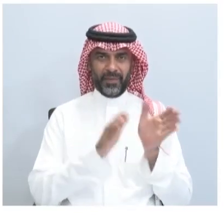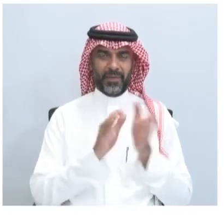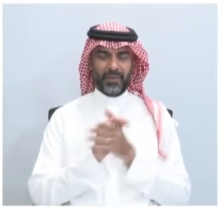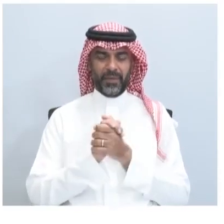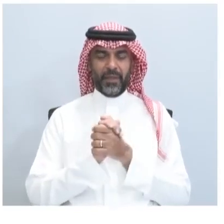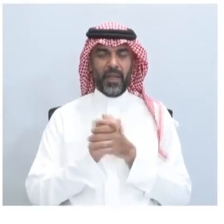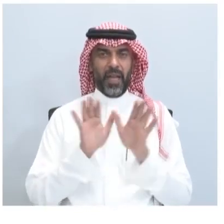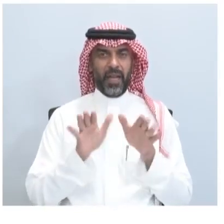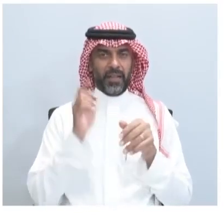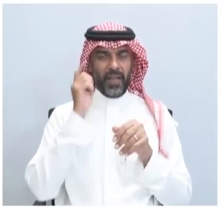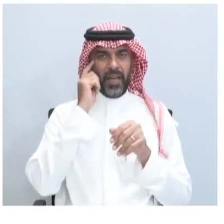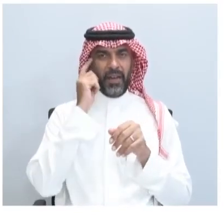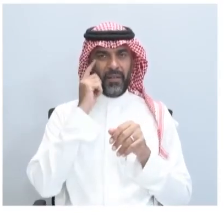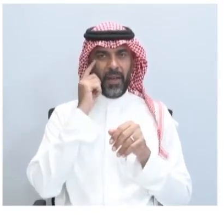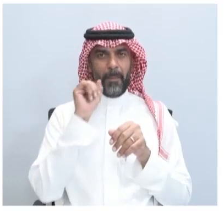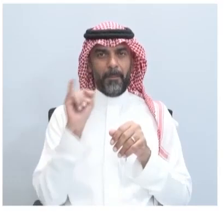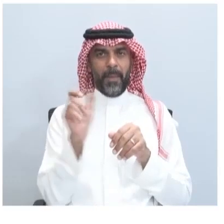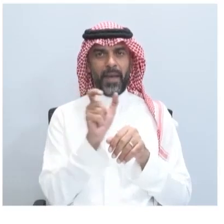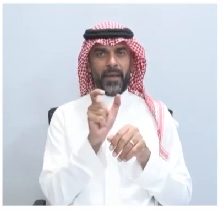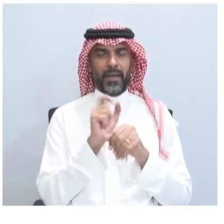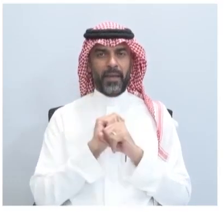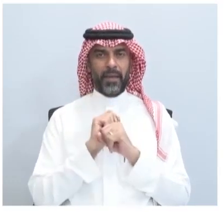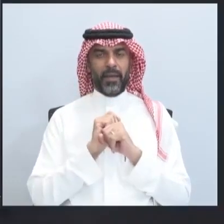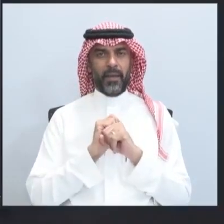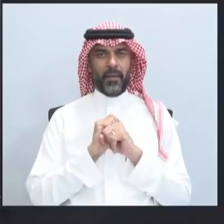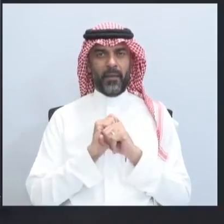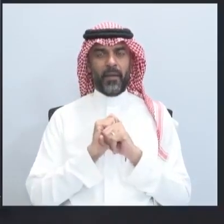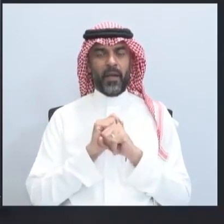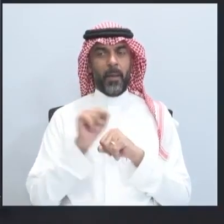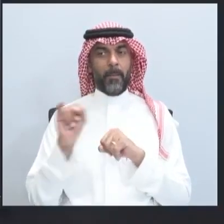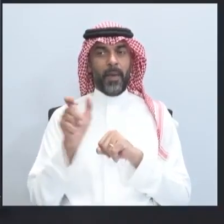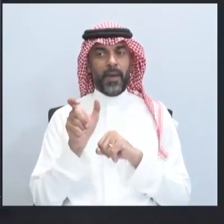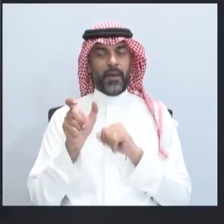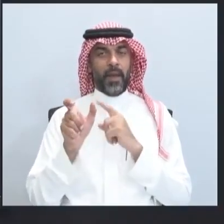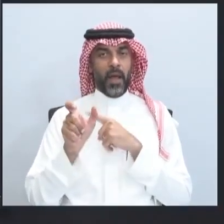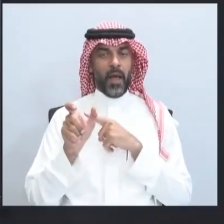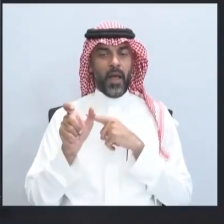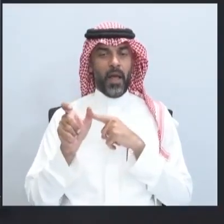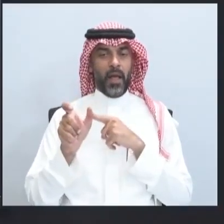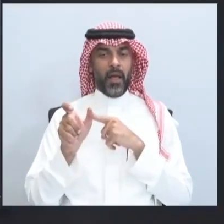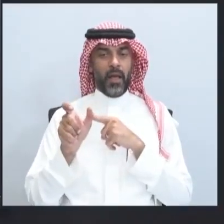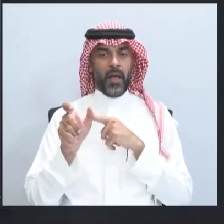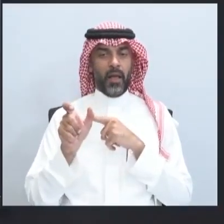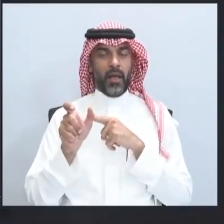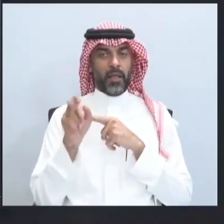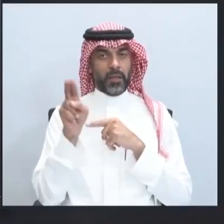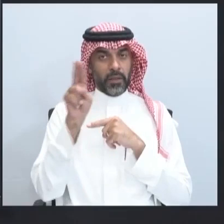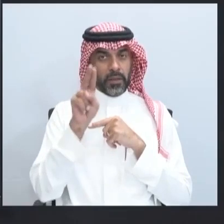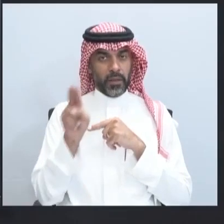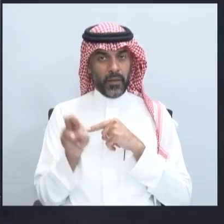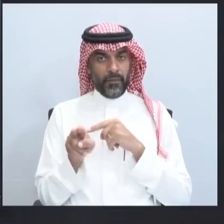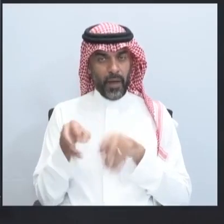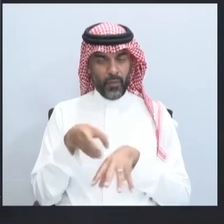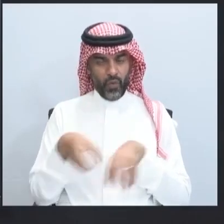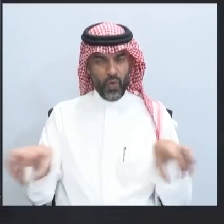كذلك تعرفنا على من سواء كانت من هذه هي من الاستفهاميه